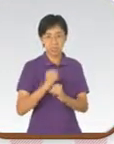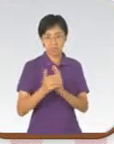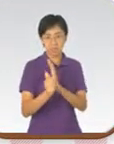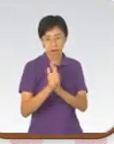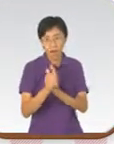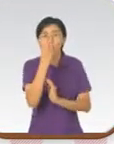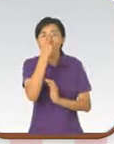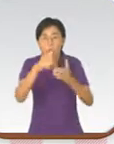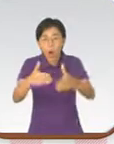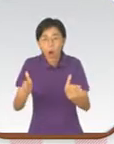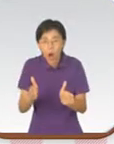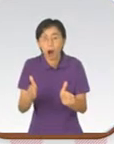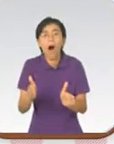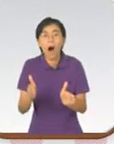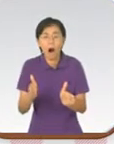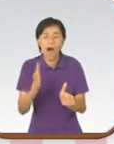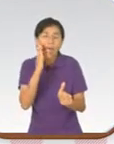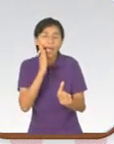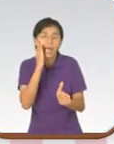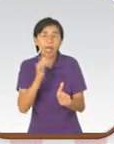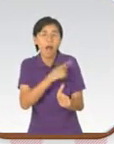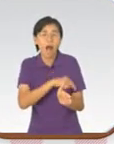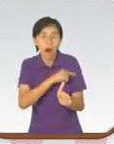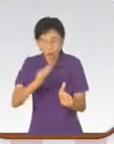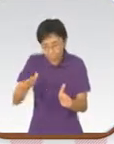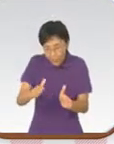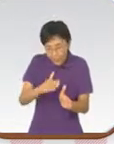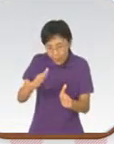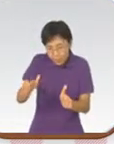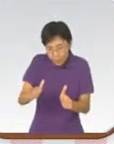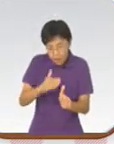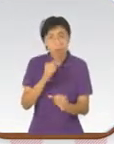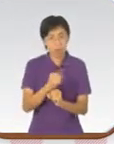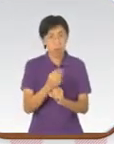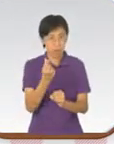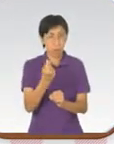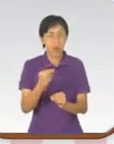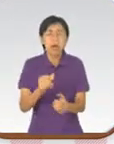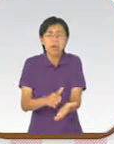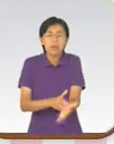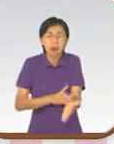ำการปาดวิปปิ้งครีมกันต่อนะครับเพราะว่าจะยากขึ้นแล้วก็ต้องใช้ความไวมากขึ้นด้วย